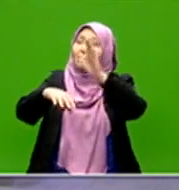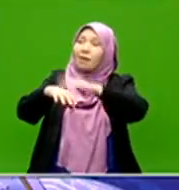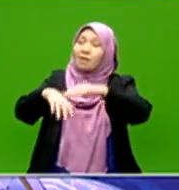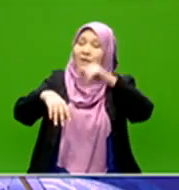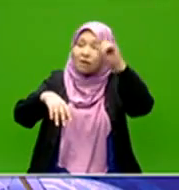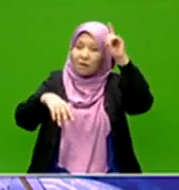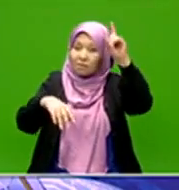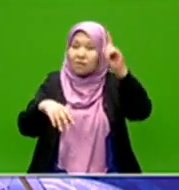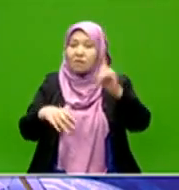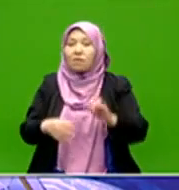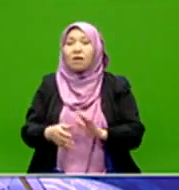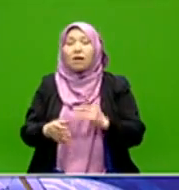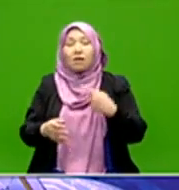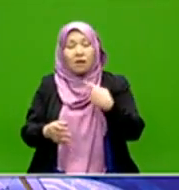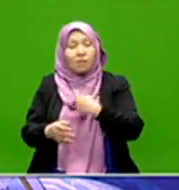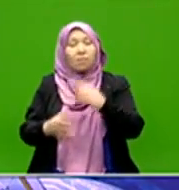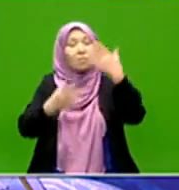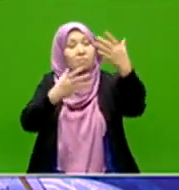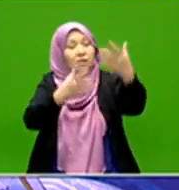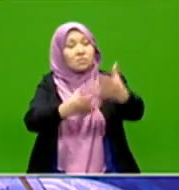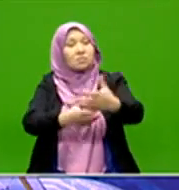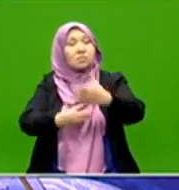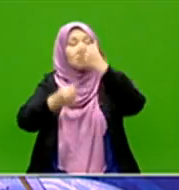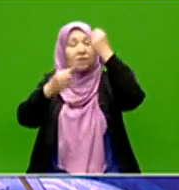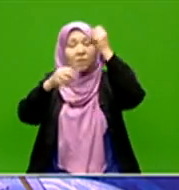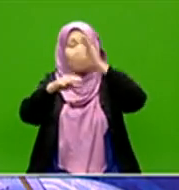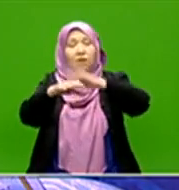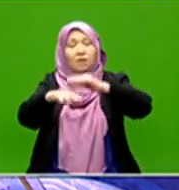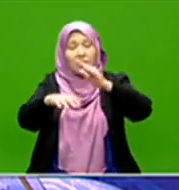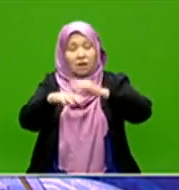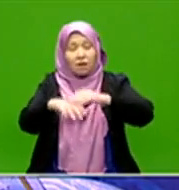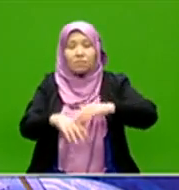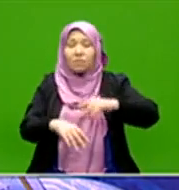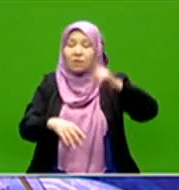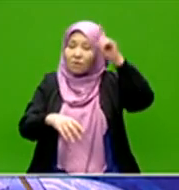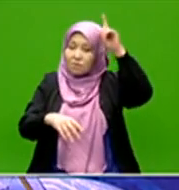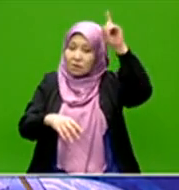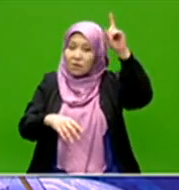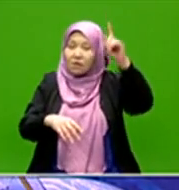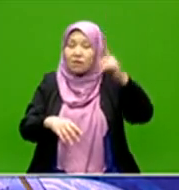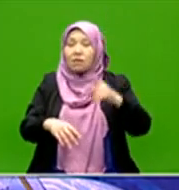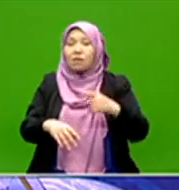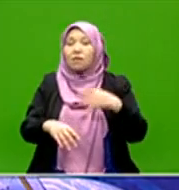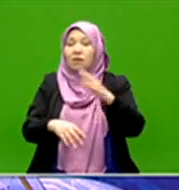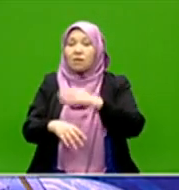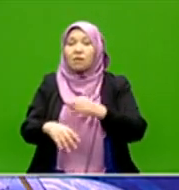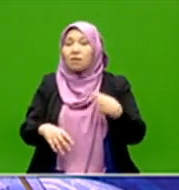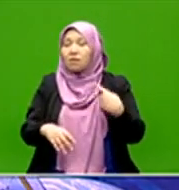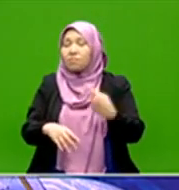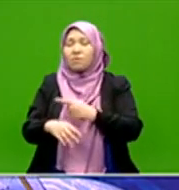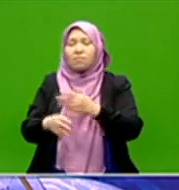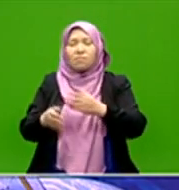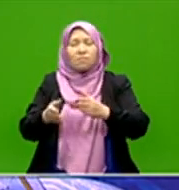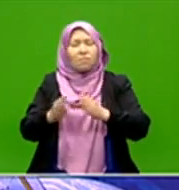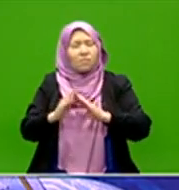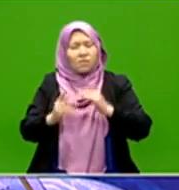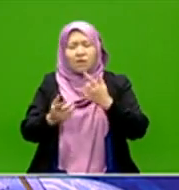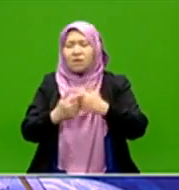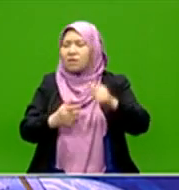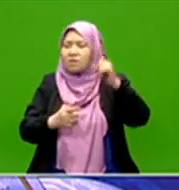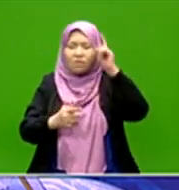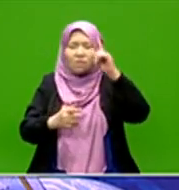kita menyahut kami menyahut seruanmu ya Allah kami menyahut panggilanmu ya Allah labbaik ya Allah mudah-mudahan